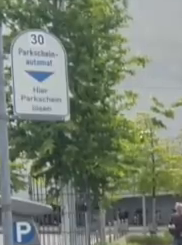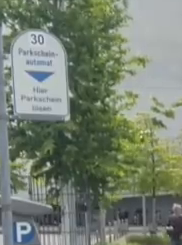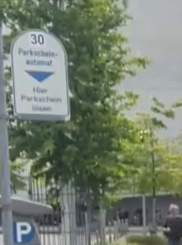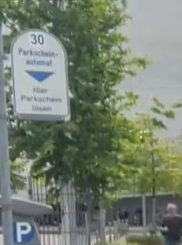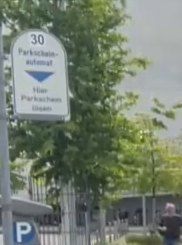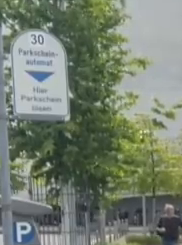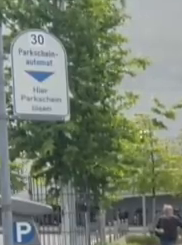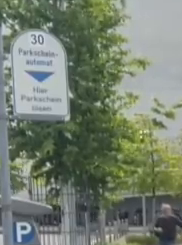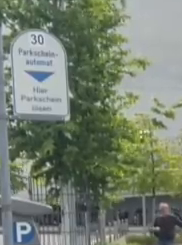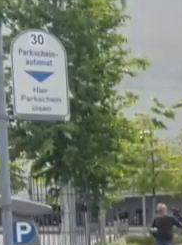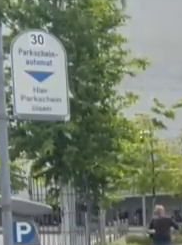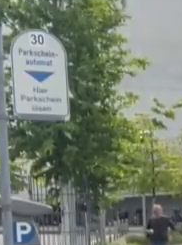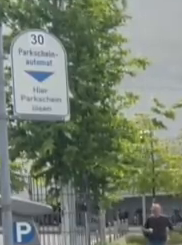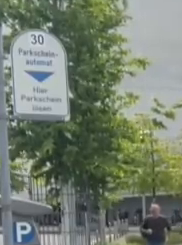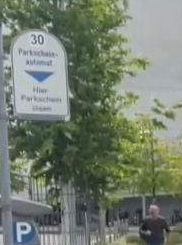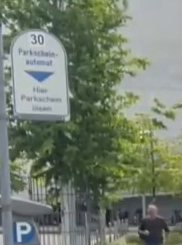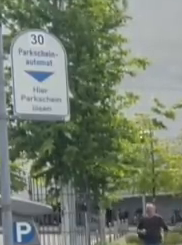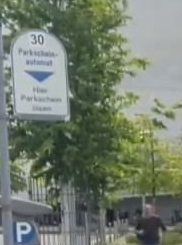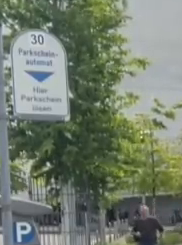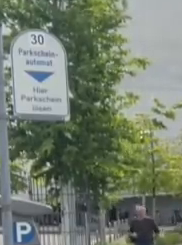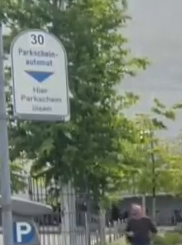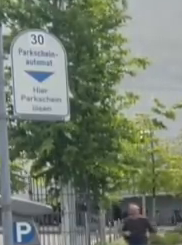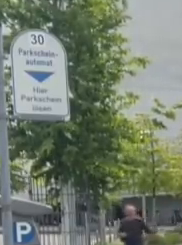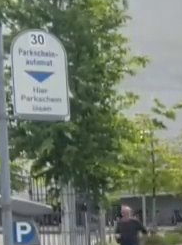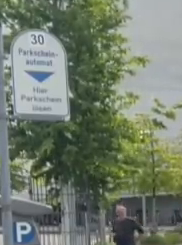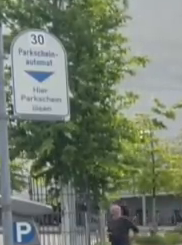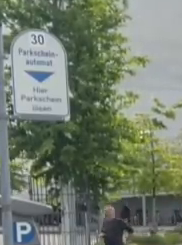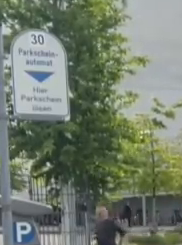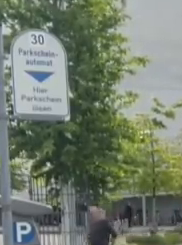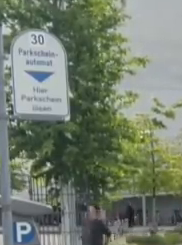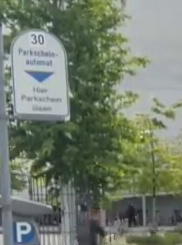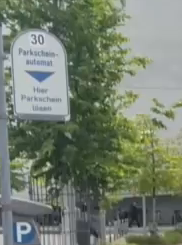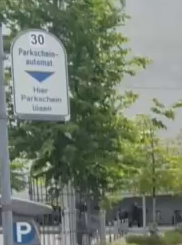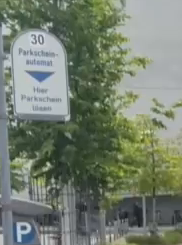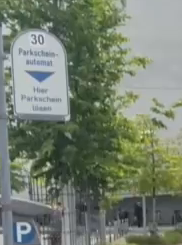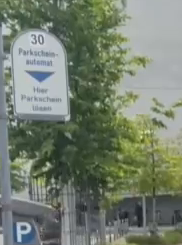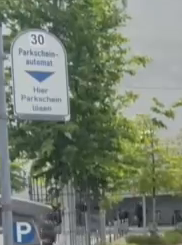und dass der Minister nicht gegrillt wird, dass stattdessen sehr viele